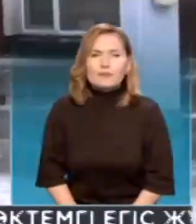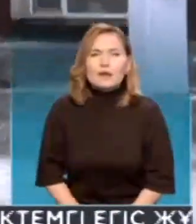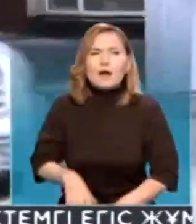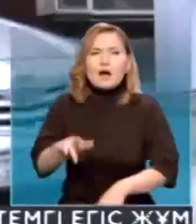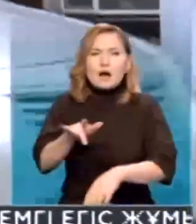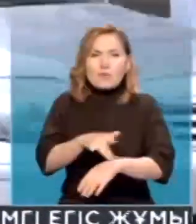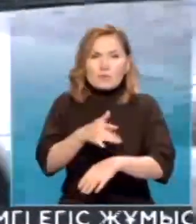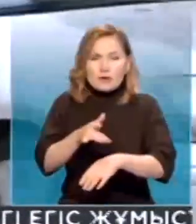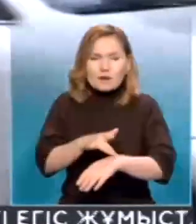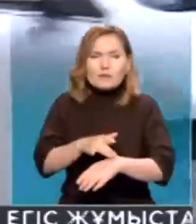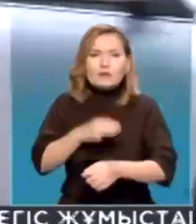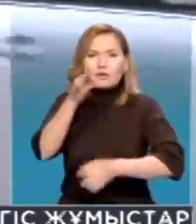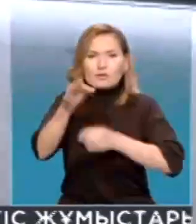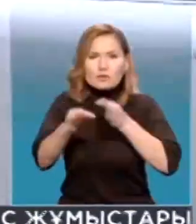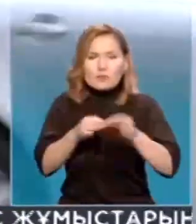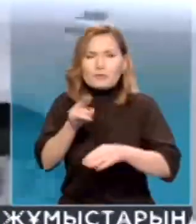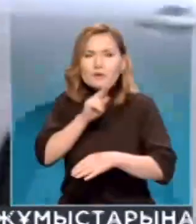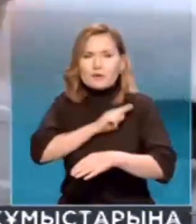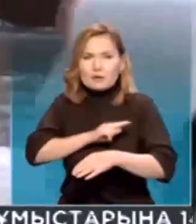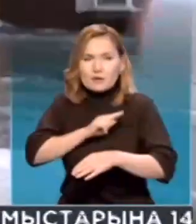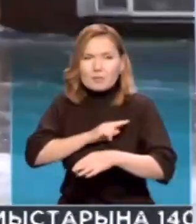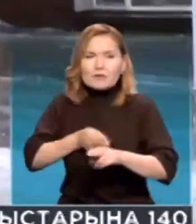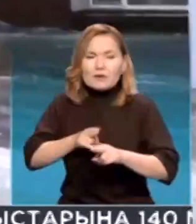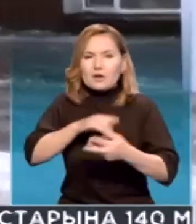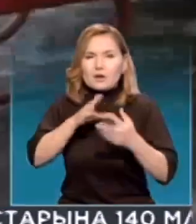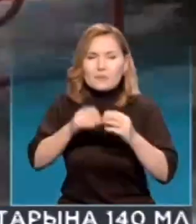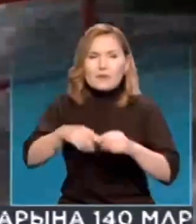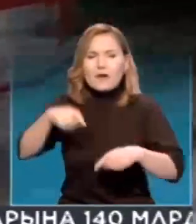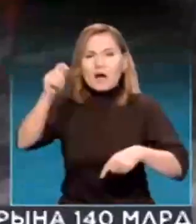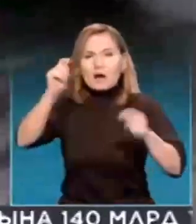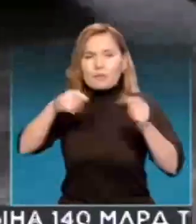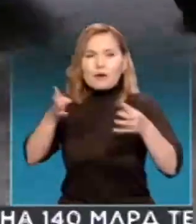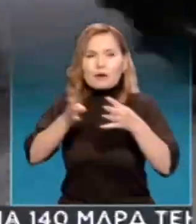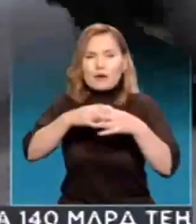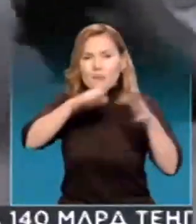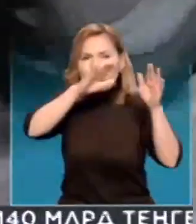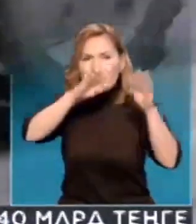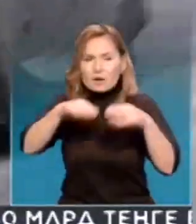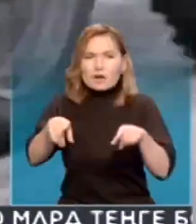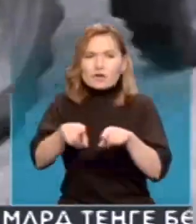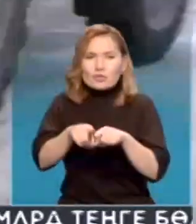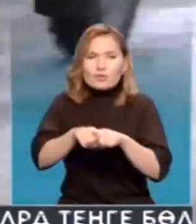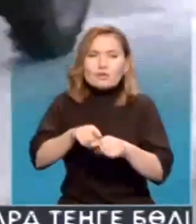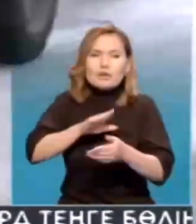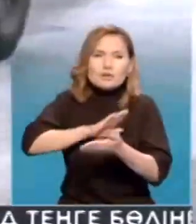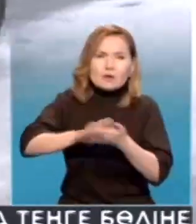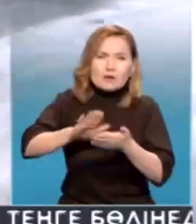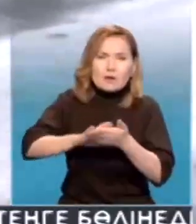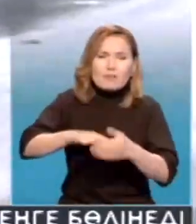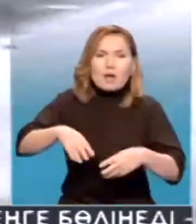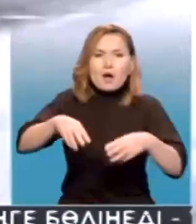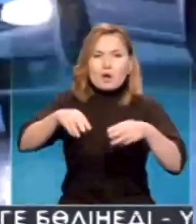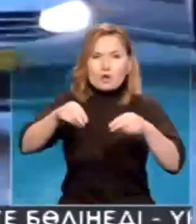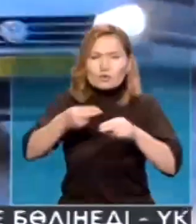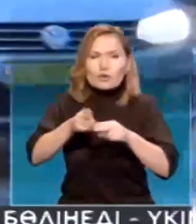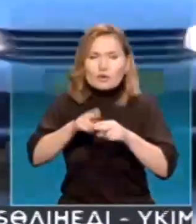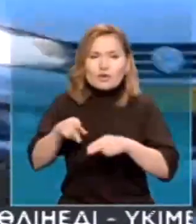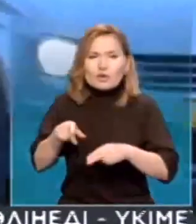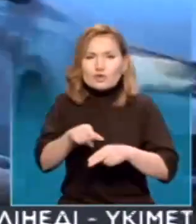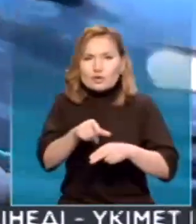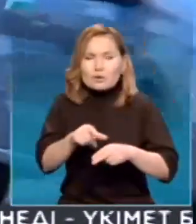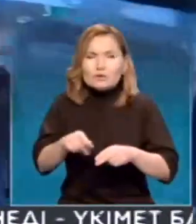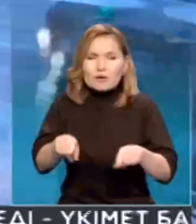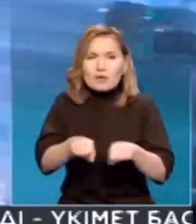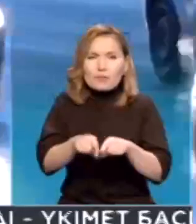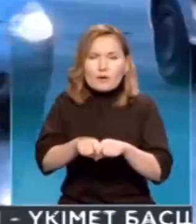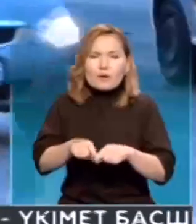Коммуналдық қызметкерлерде күшейтілген жұмыс режиміне көшті. Жаңбырмен араласа жауған қарды тазалап, құммен тұз қоспасын төгіп әлек. Көктайғақ салдарынан